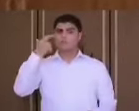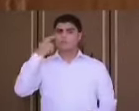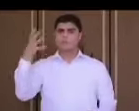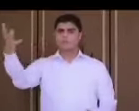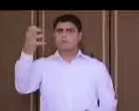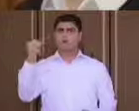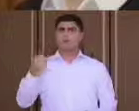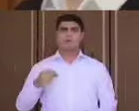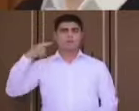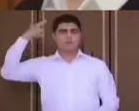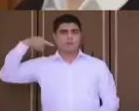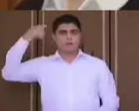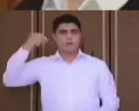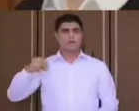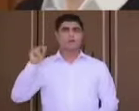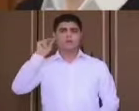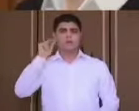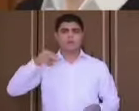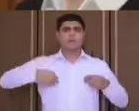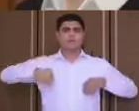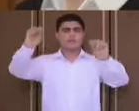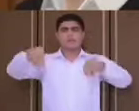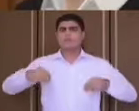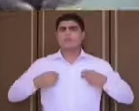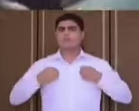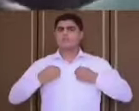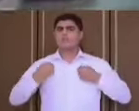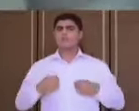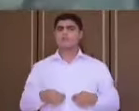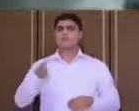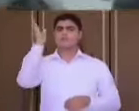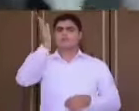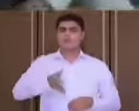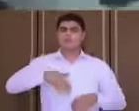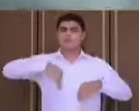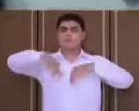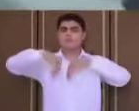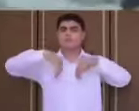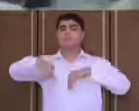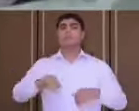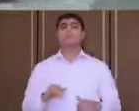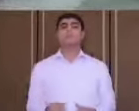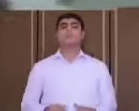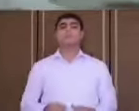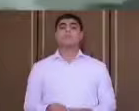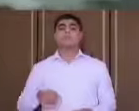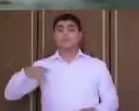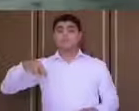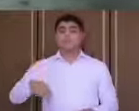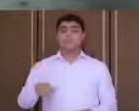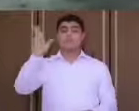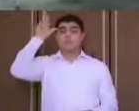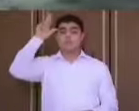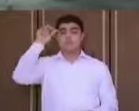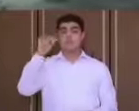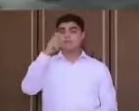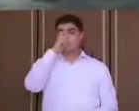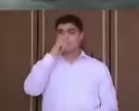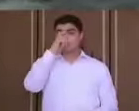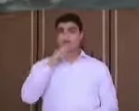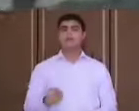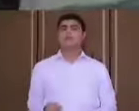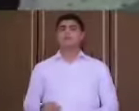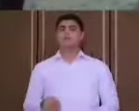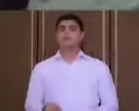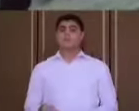الطماع؟ فضل يفكر في حيلة وقرر إنه يفرش قطعة قماش في وسط الطريق اللي